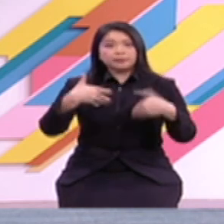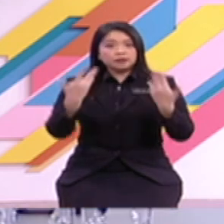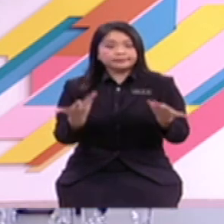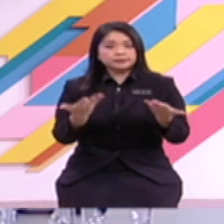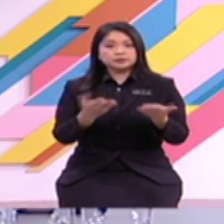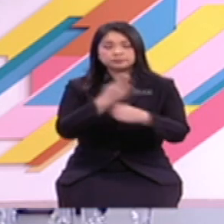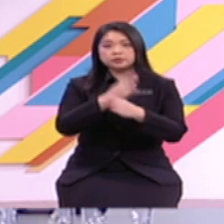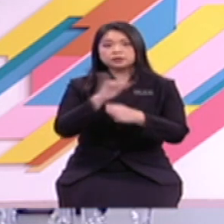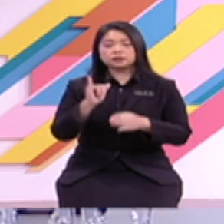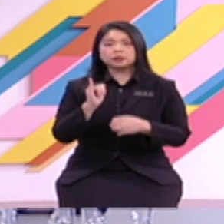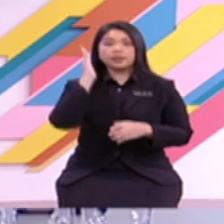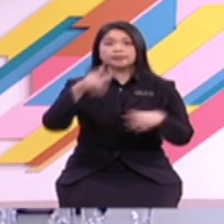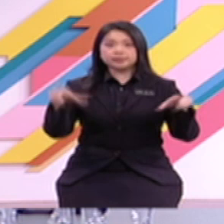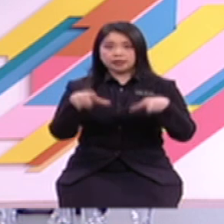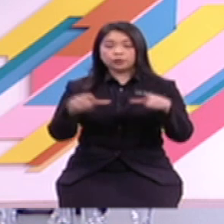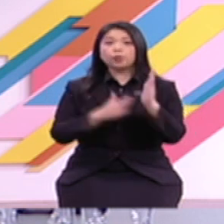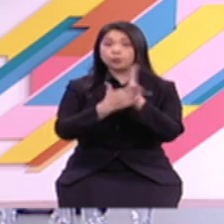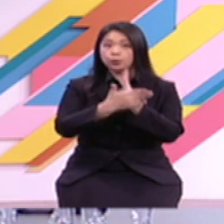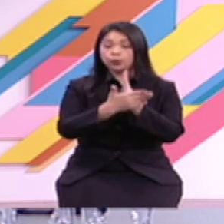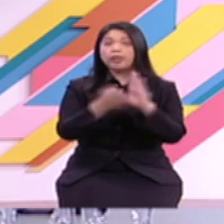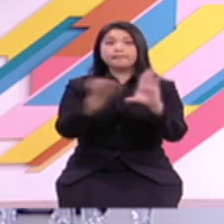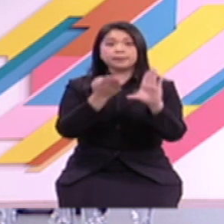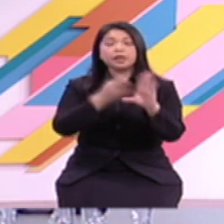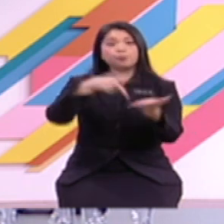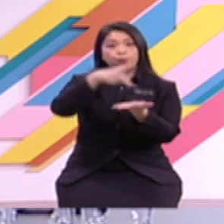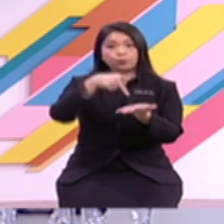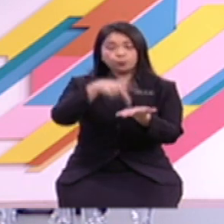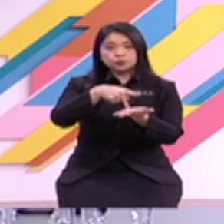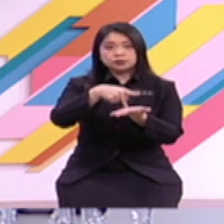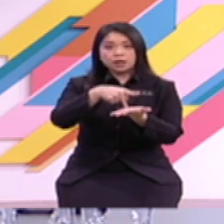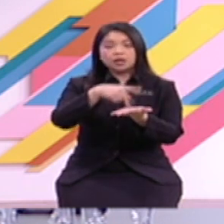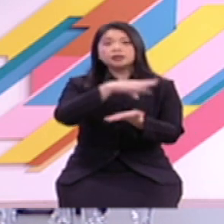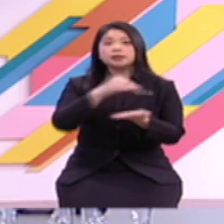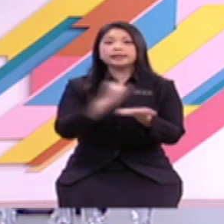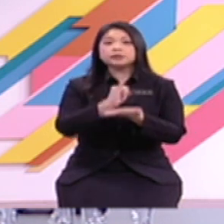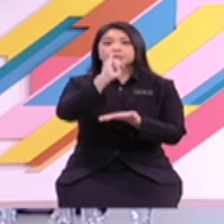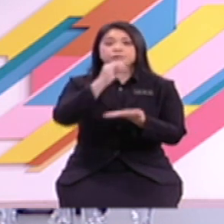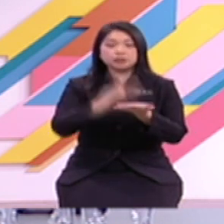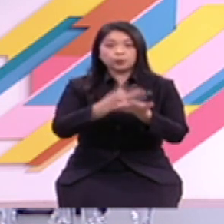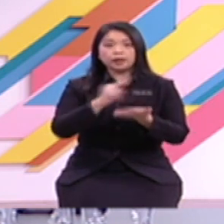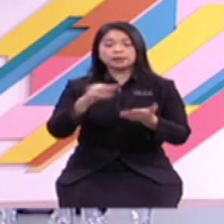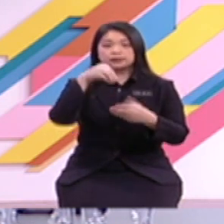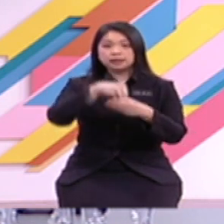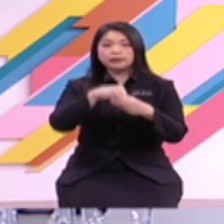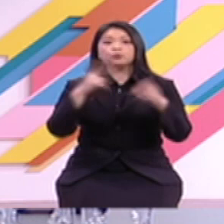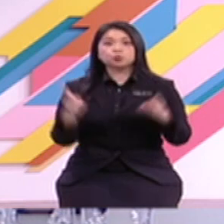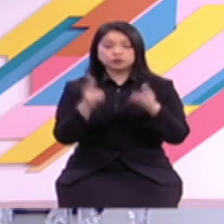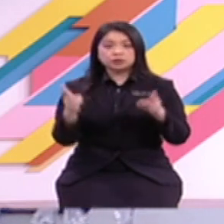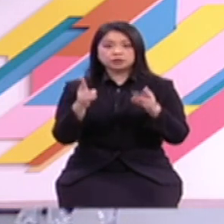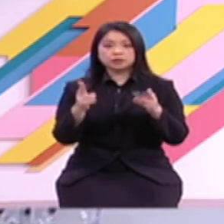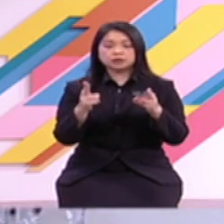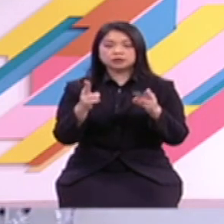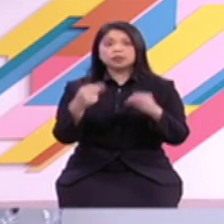sebenarnya yang akan dilakukan oleh pihak bank pusat Joon juga pihak institusi keuangan dalam usus nanya